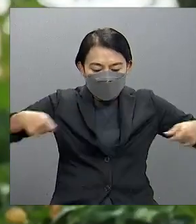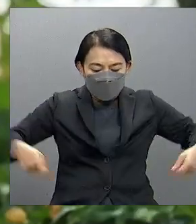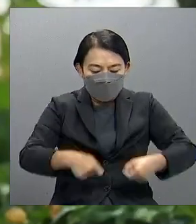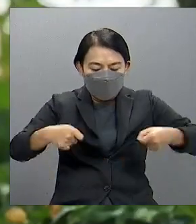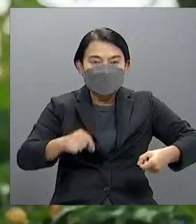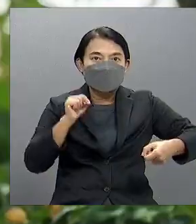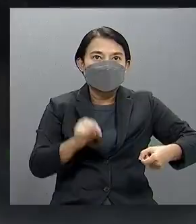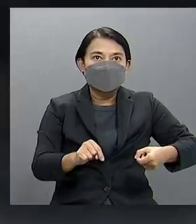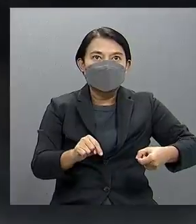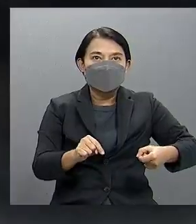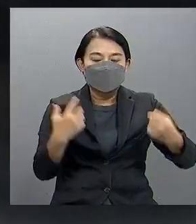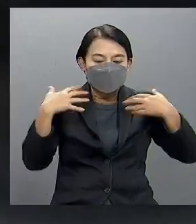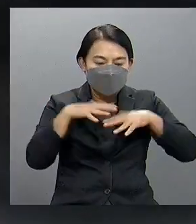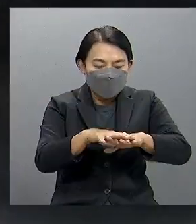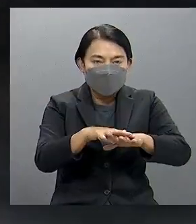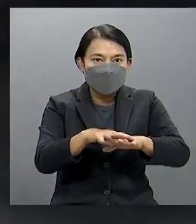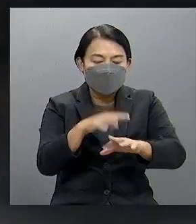ถือว่าประสบคสเร็บ